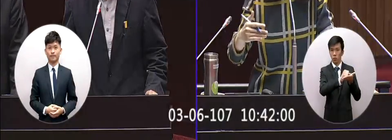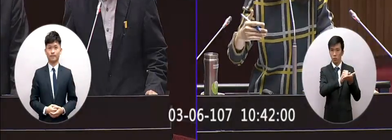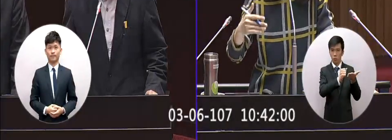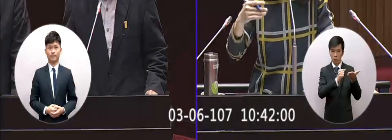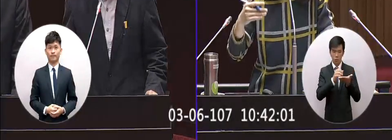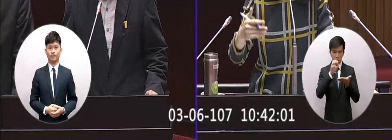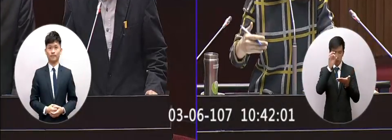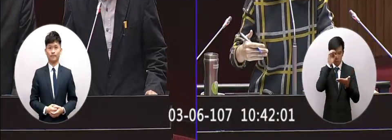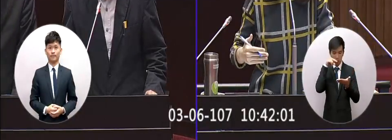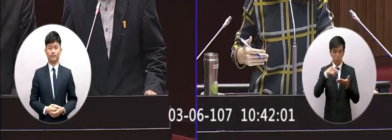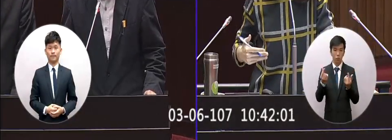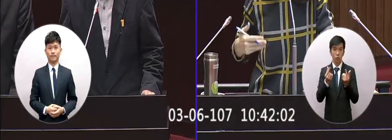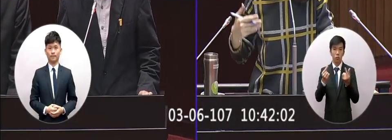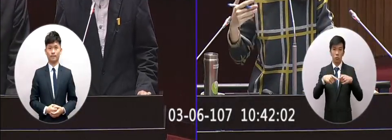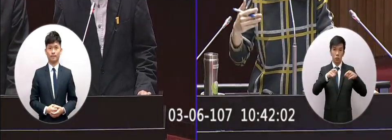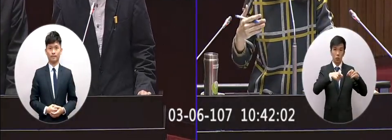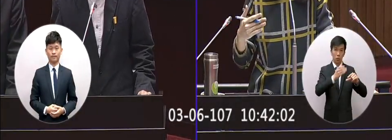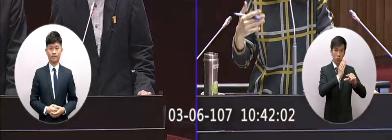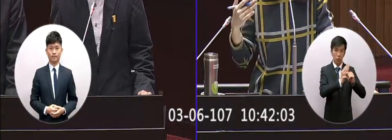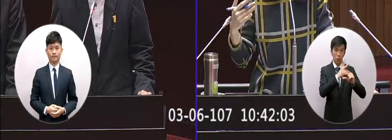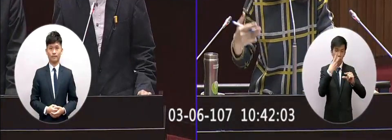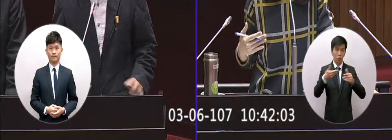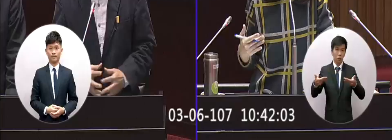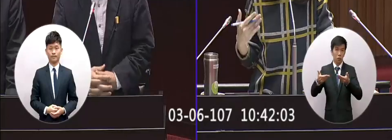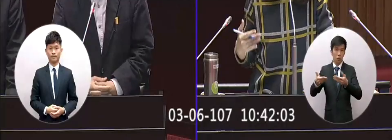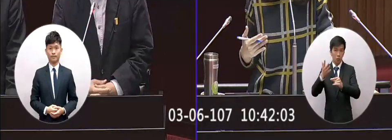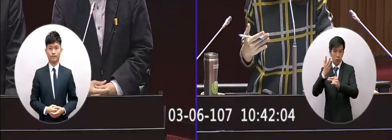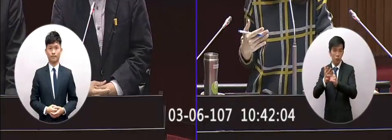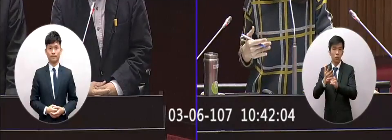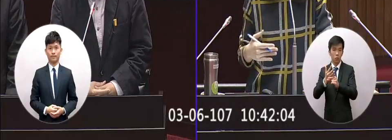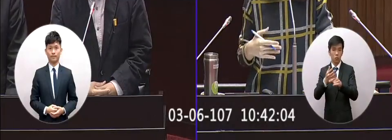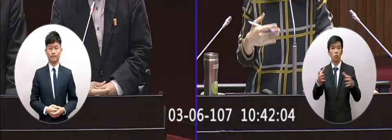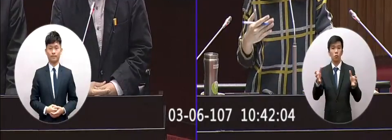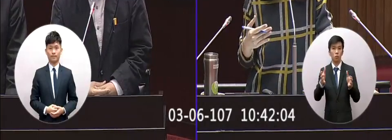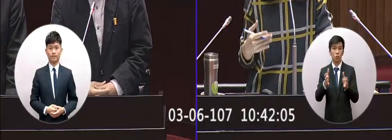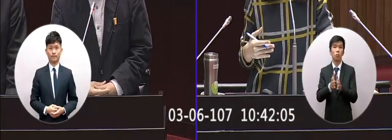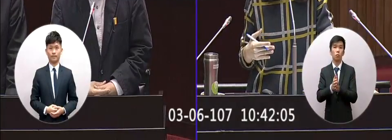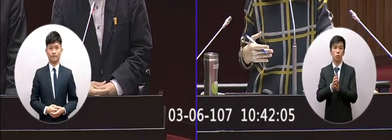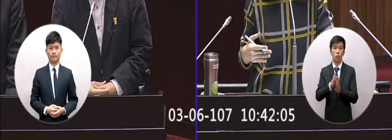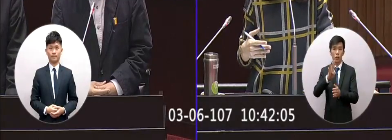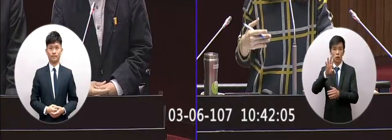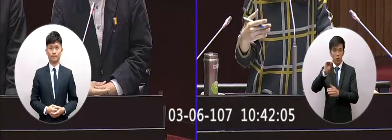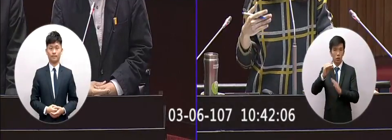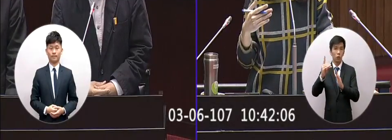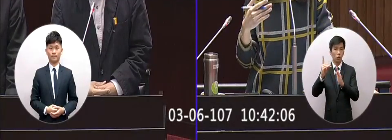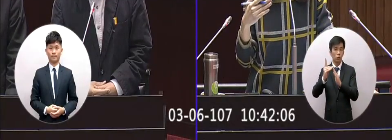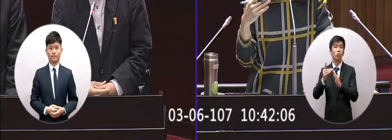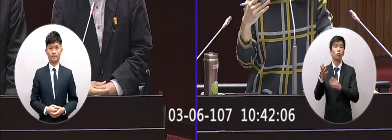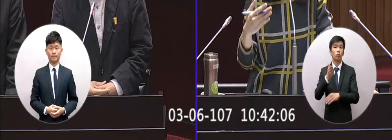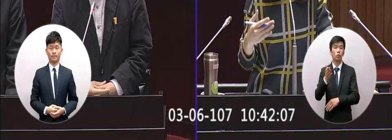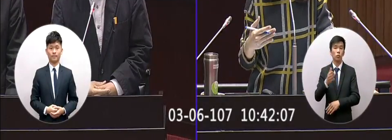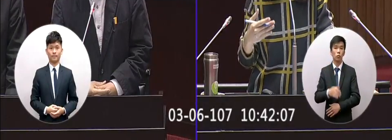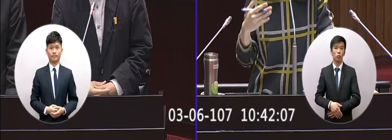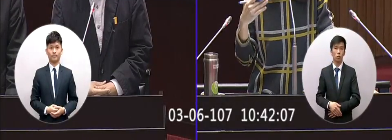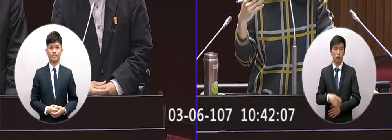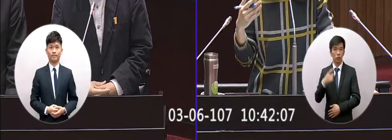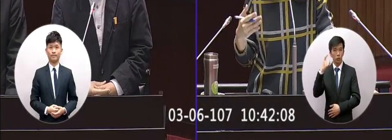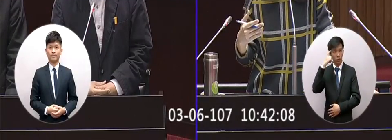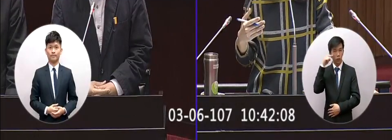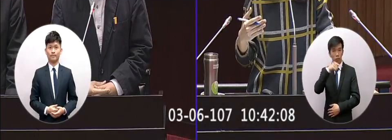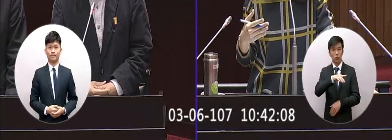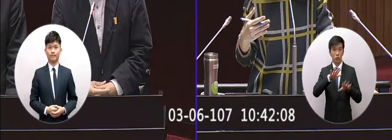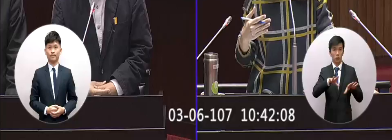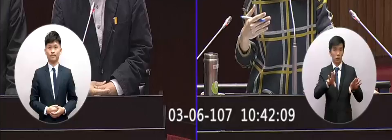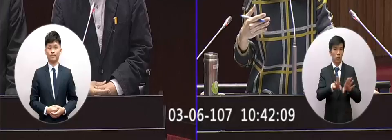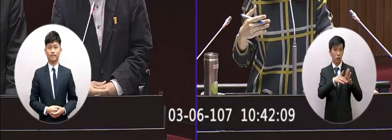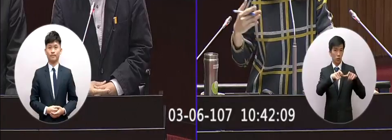规划中跟新建动工的这些列出来，大概40,000多户了哦。那也就是表示说，你们从现在开始规划到